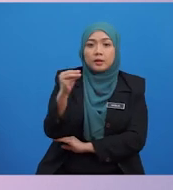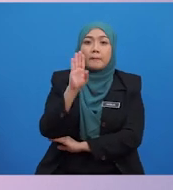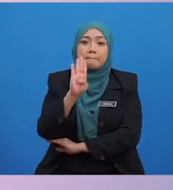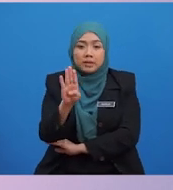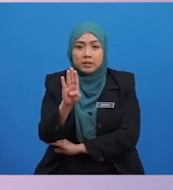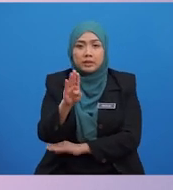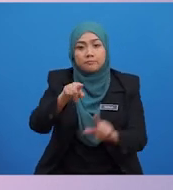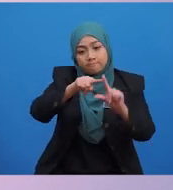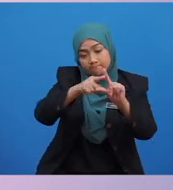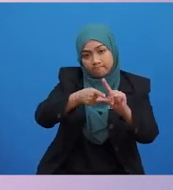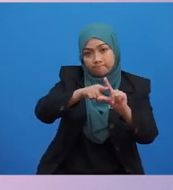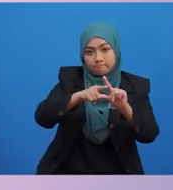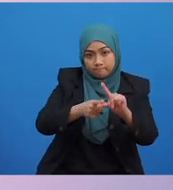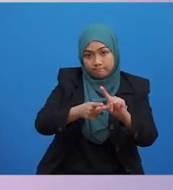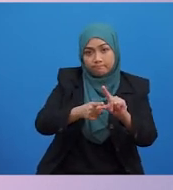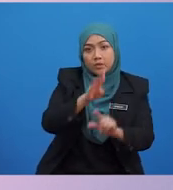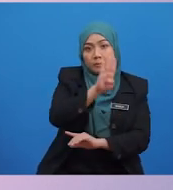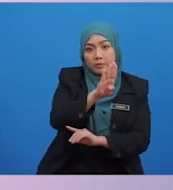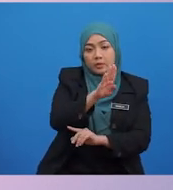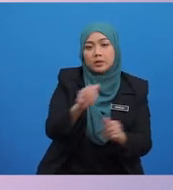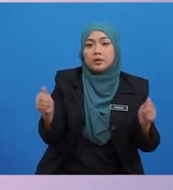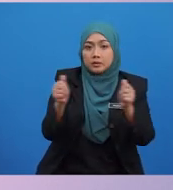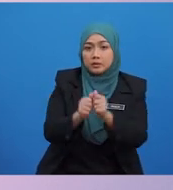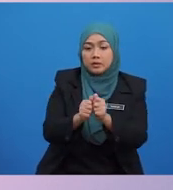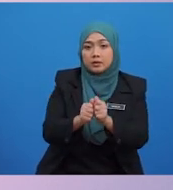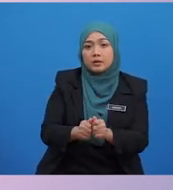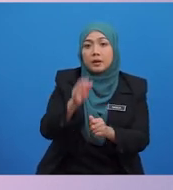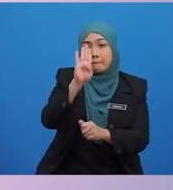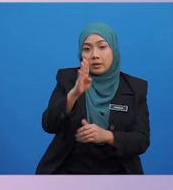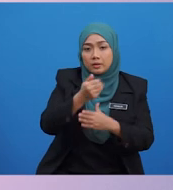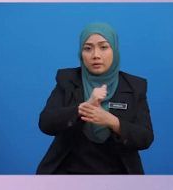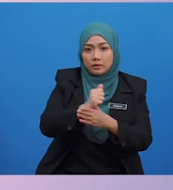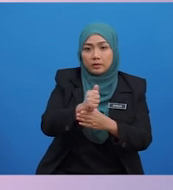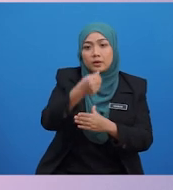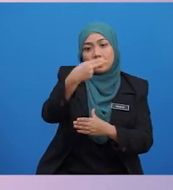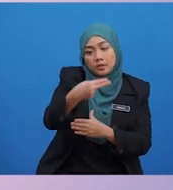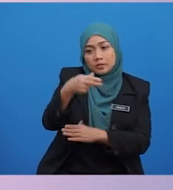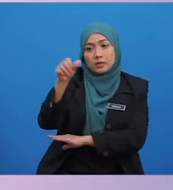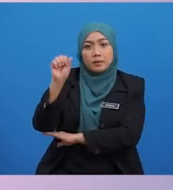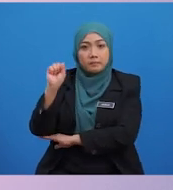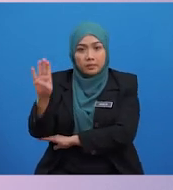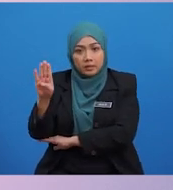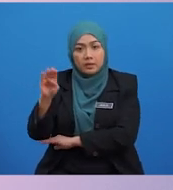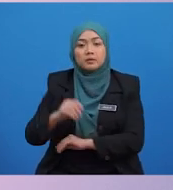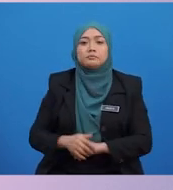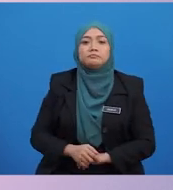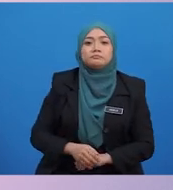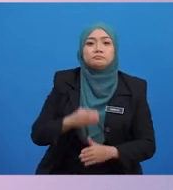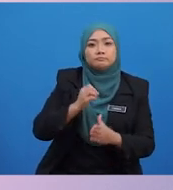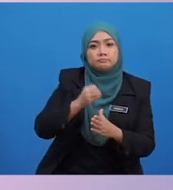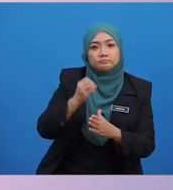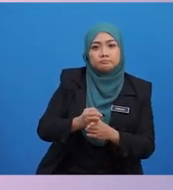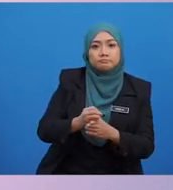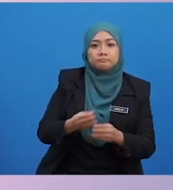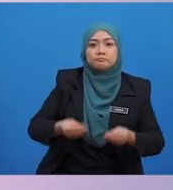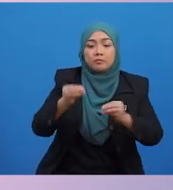di dan sudut jurus by dengan bydia starhits.id atau jika